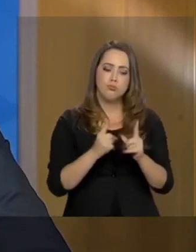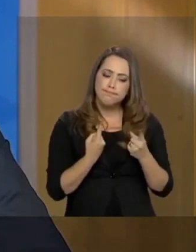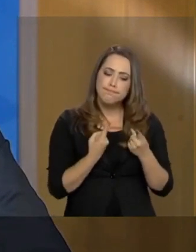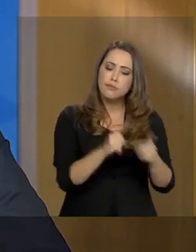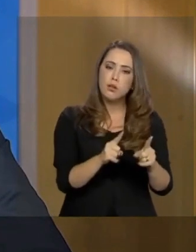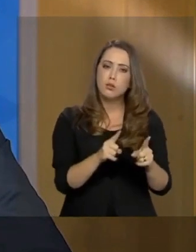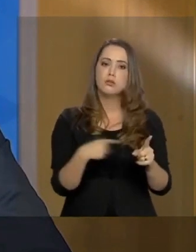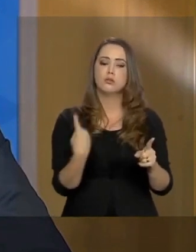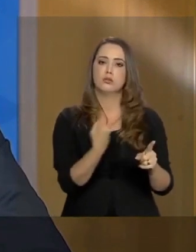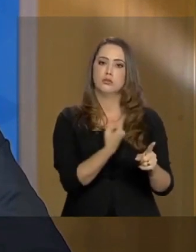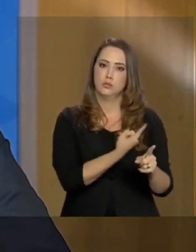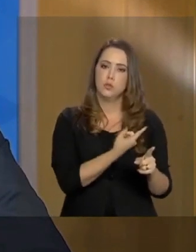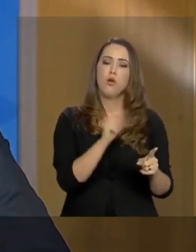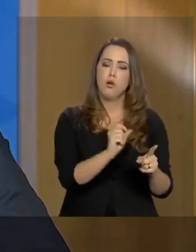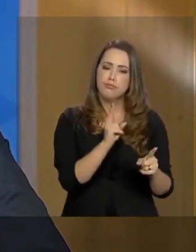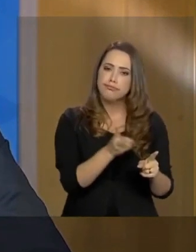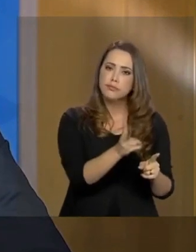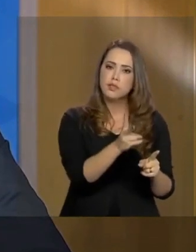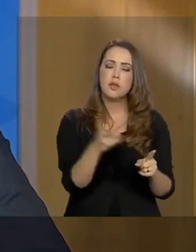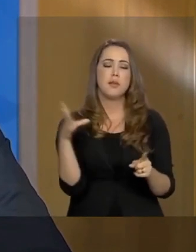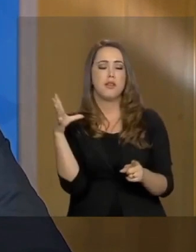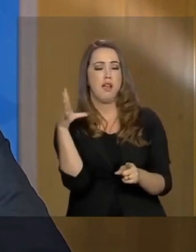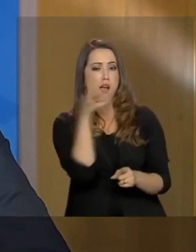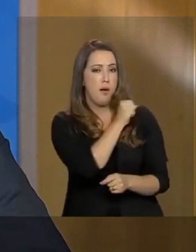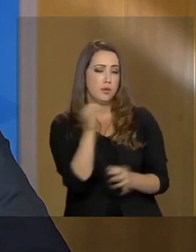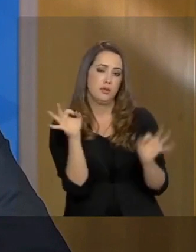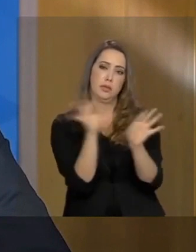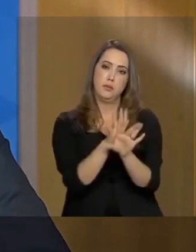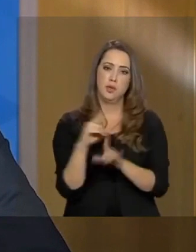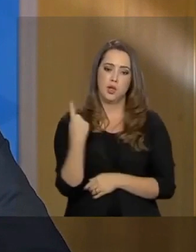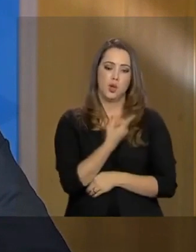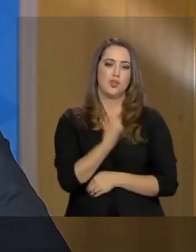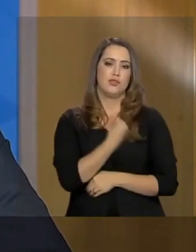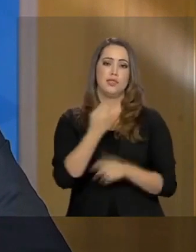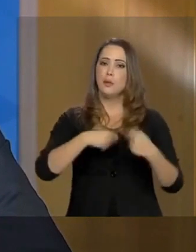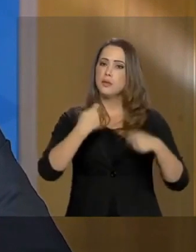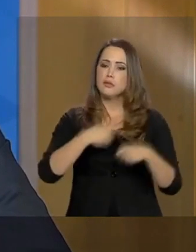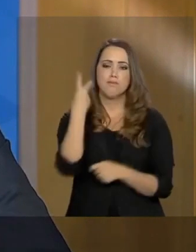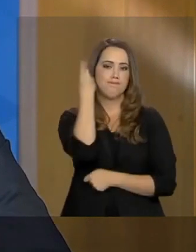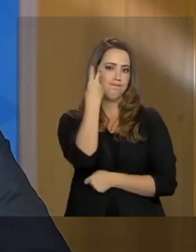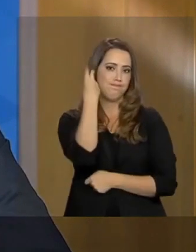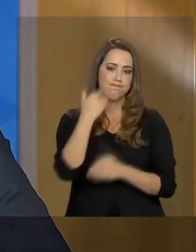Le virus est arrivé et nous y sommes confrontés et il sera bientôt passé.